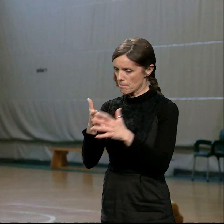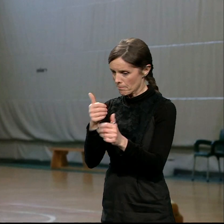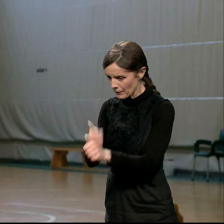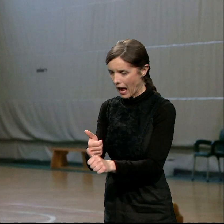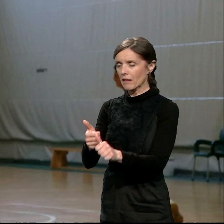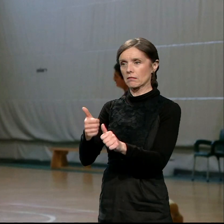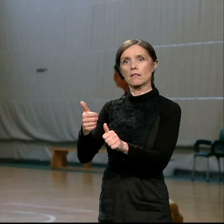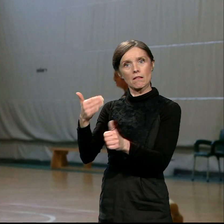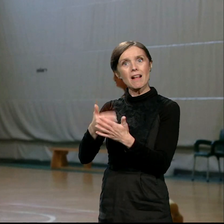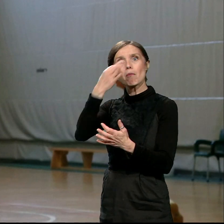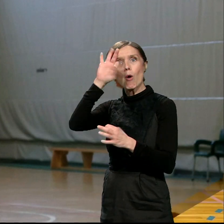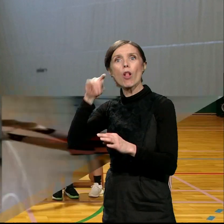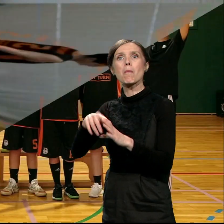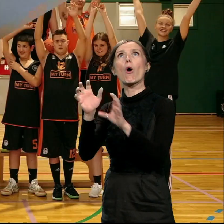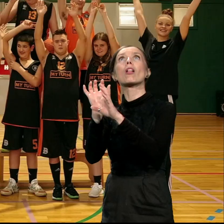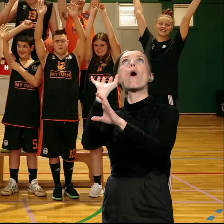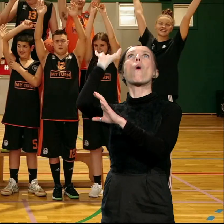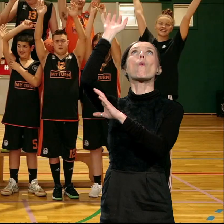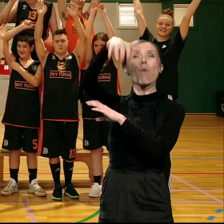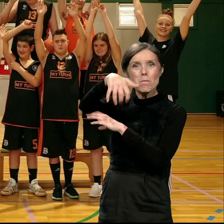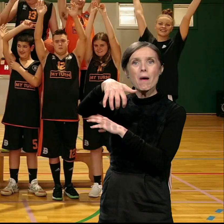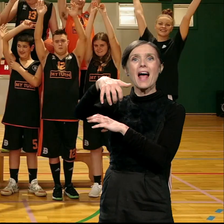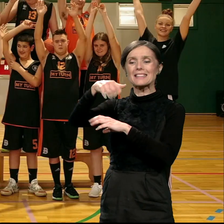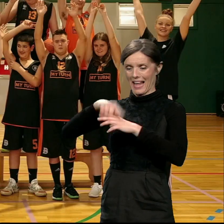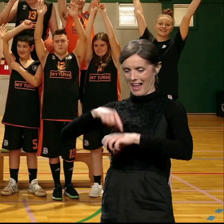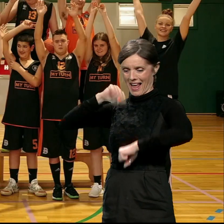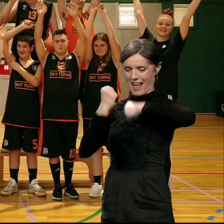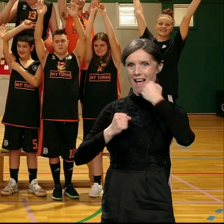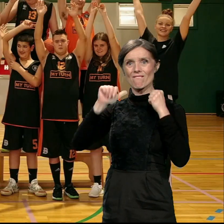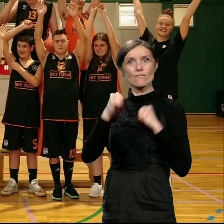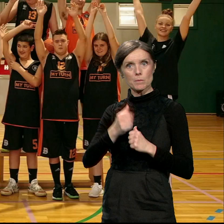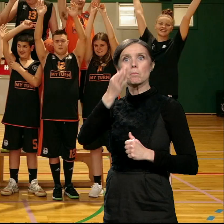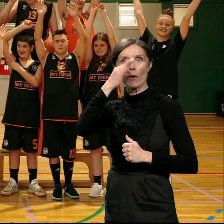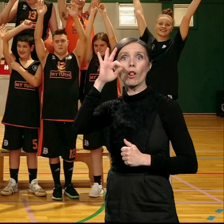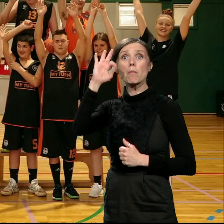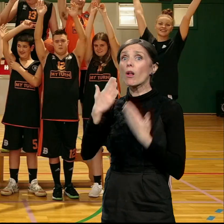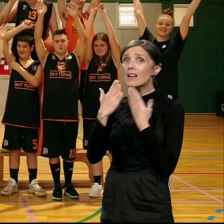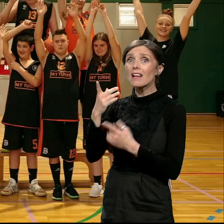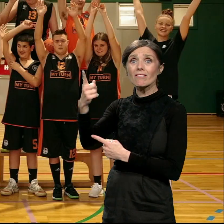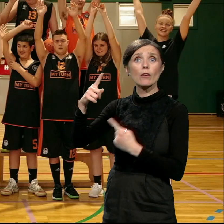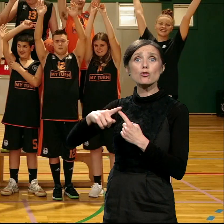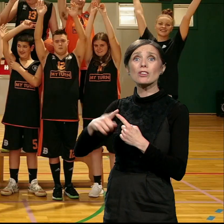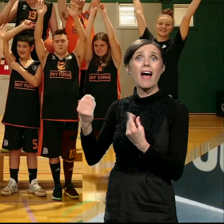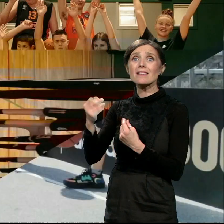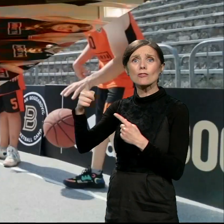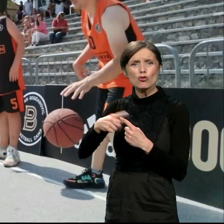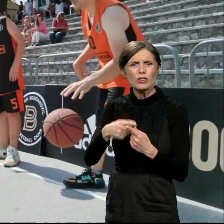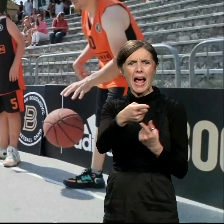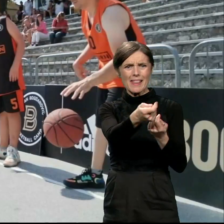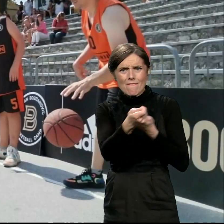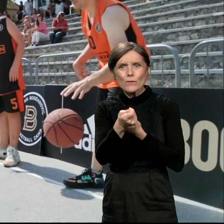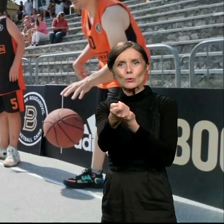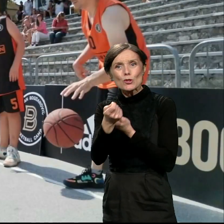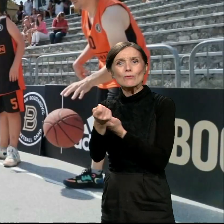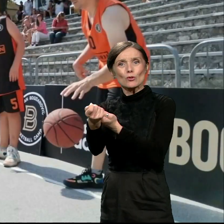je motorika. I stvarno moram reći da je sve zahvaljujući Tanji koja zaista sve ih nekako vuče i to je stvarno neki